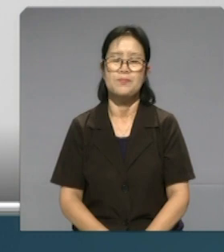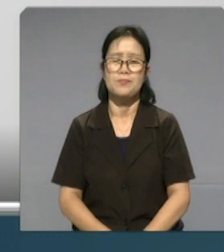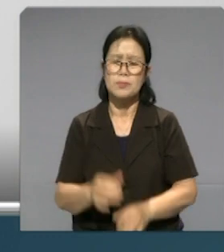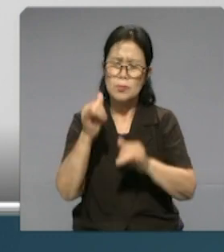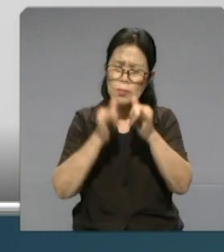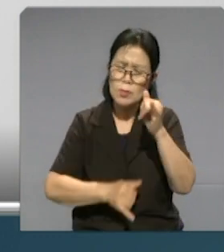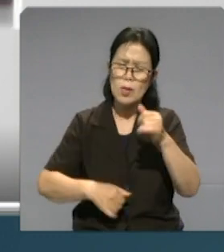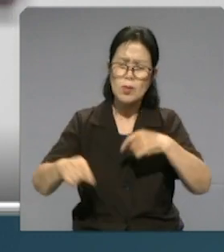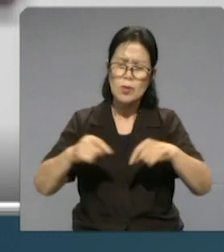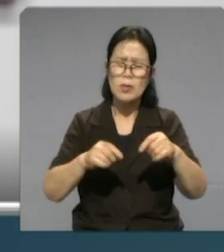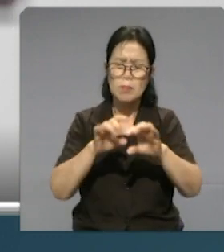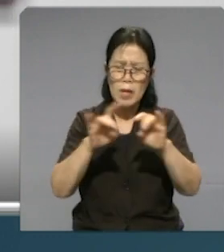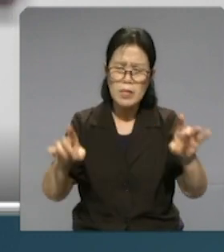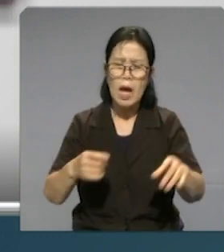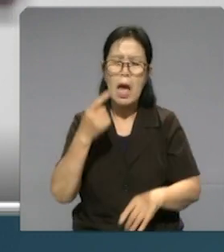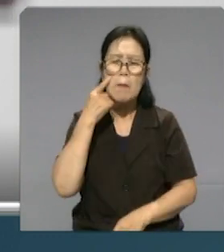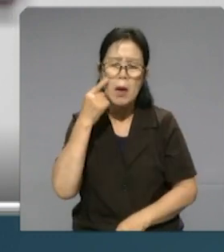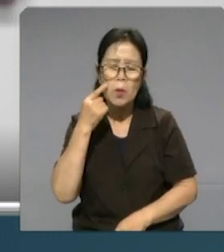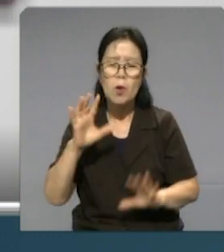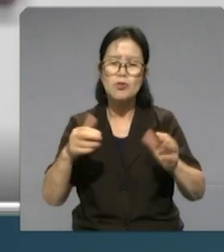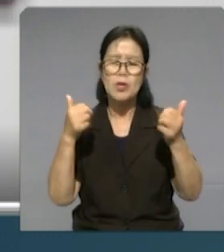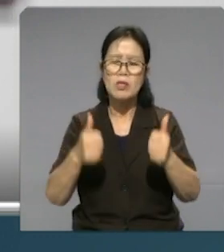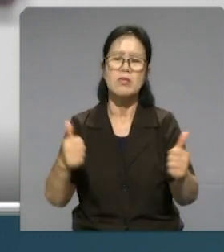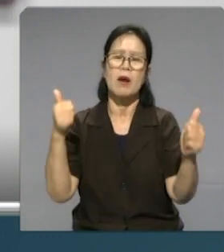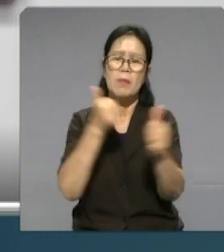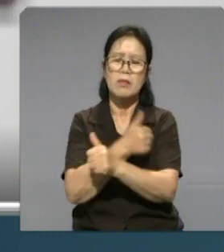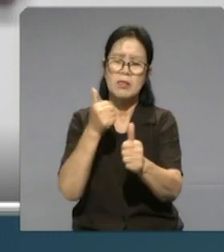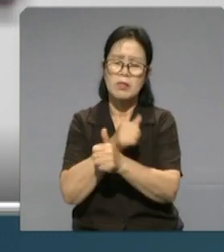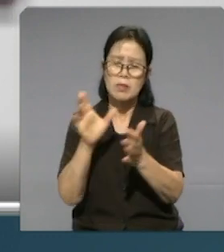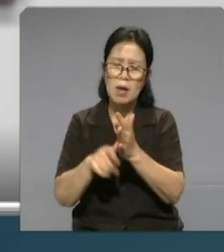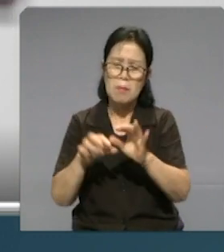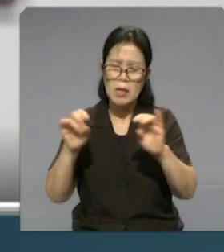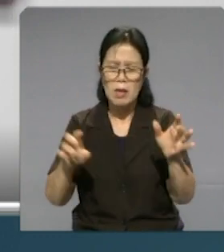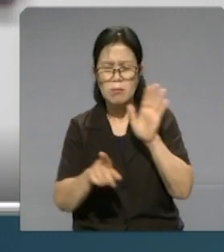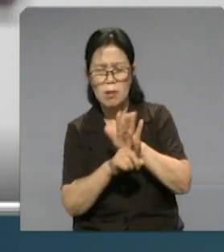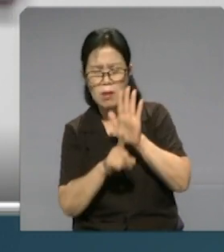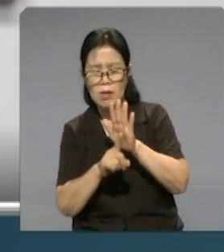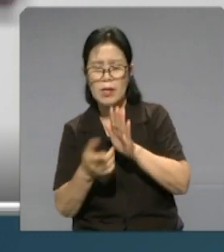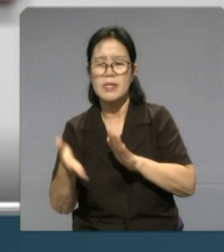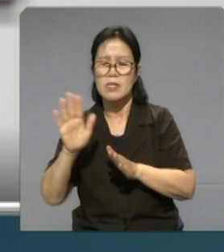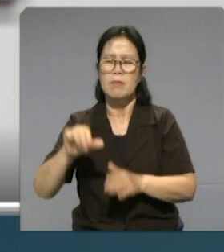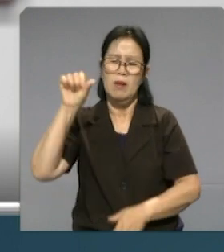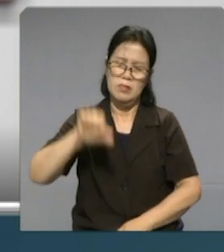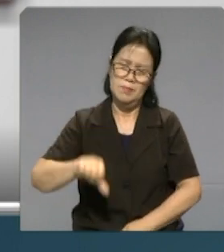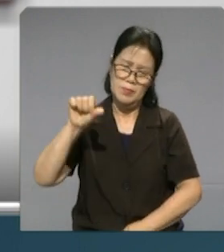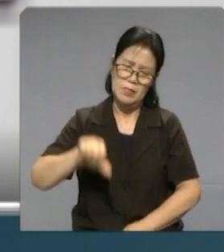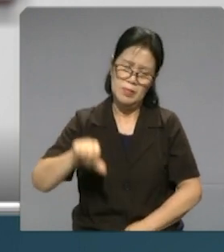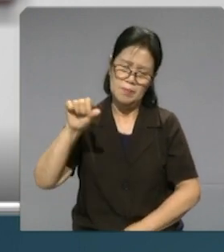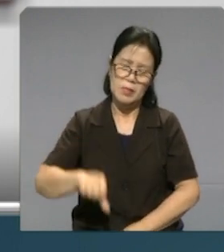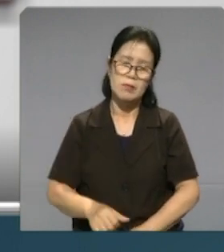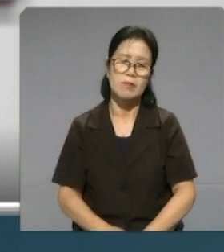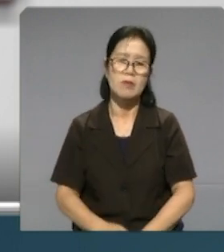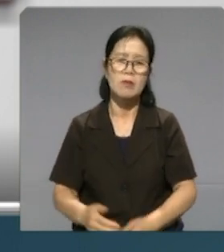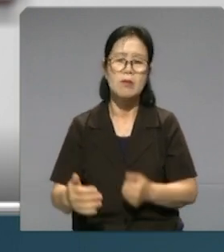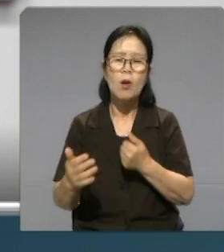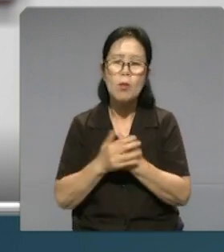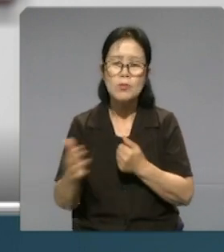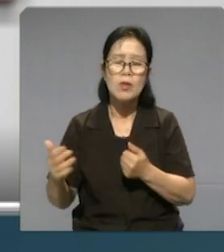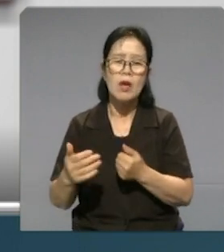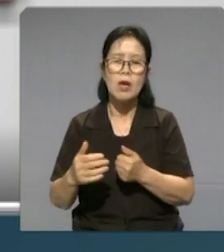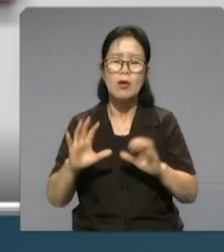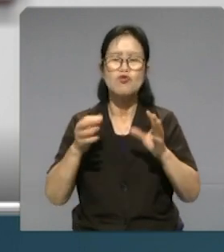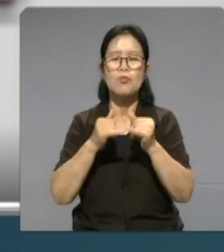역대 정권마다 시도됐고 국회의장 바뀔 때마다 설파 나섰지만 번번이 실패. 덕분에 남은 건